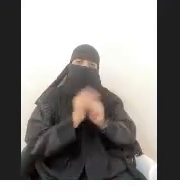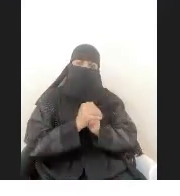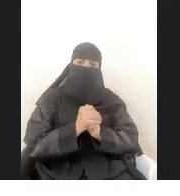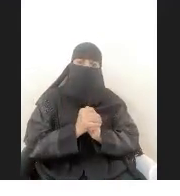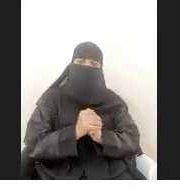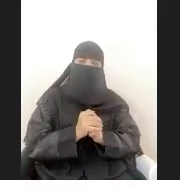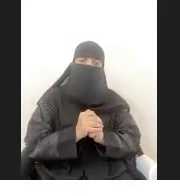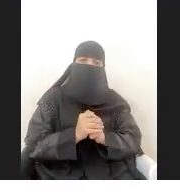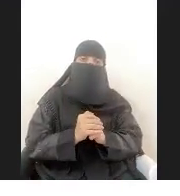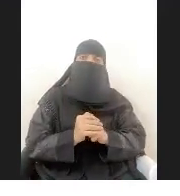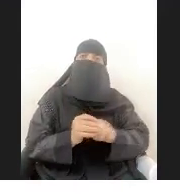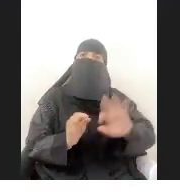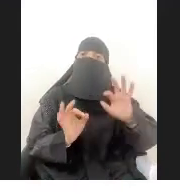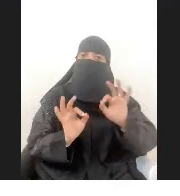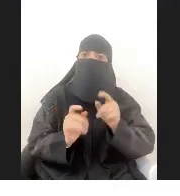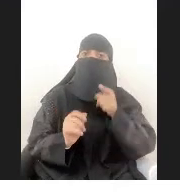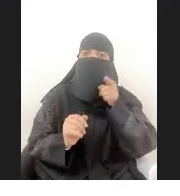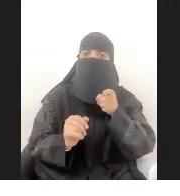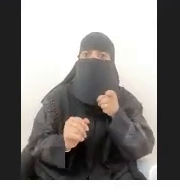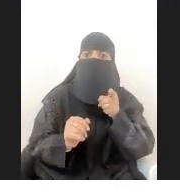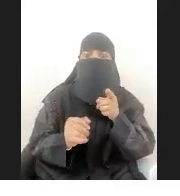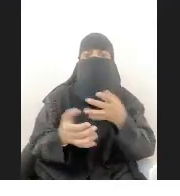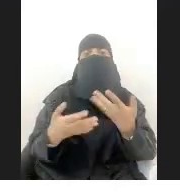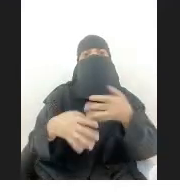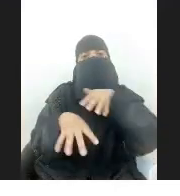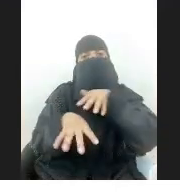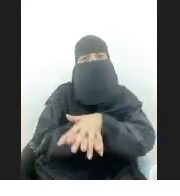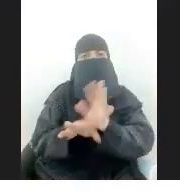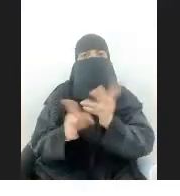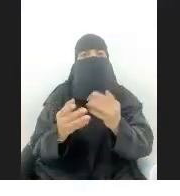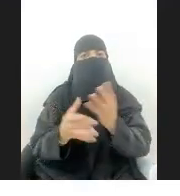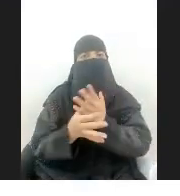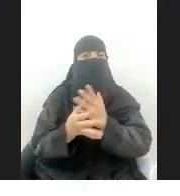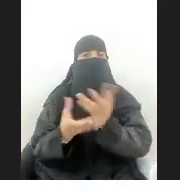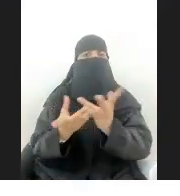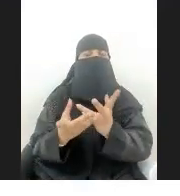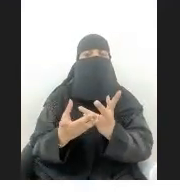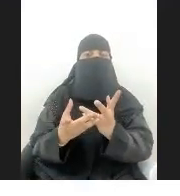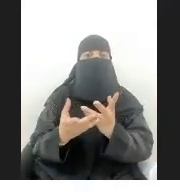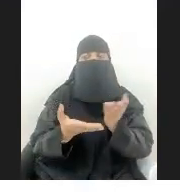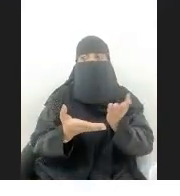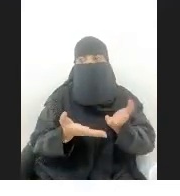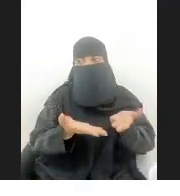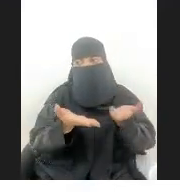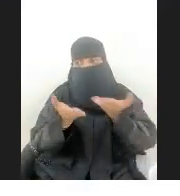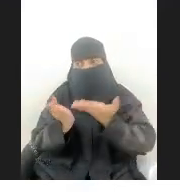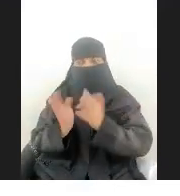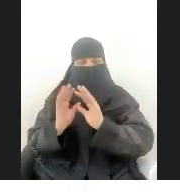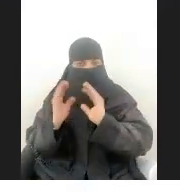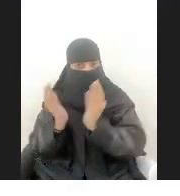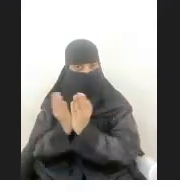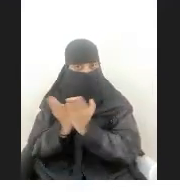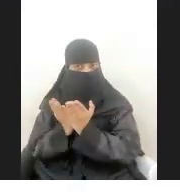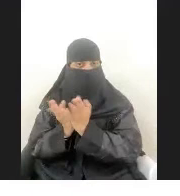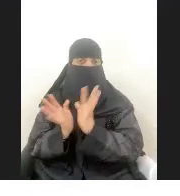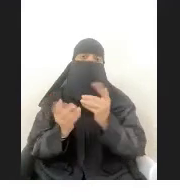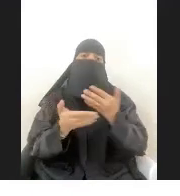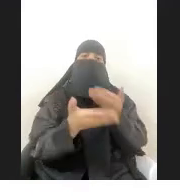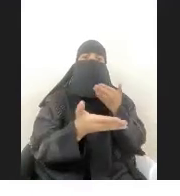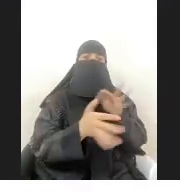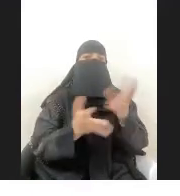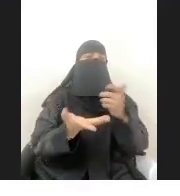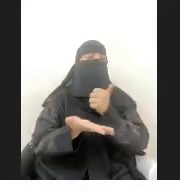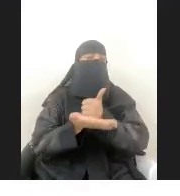هو دمج بين الحضوري وعن بعد مفهوم واضح، ولكن طيب كيف هنقسم؟ على أي أساس